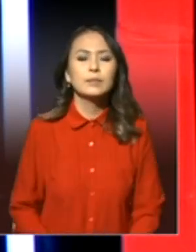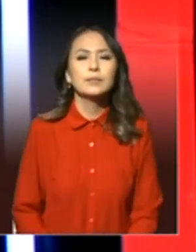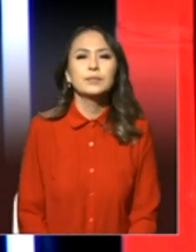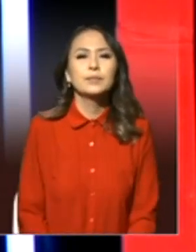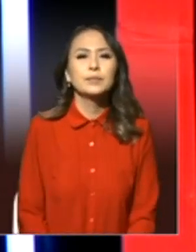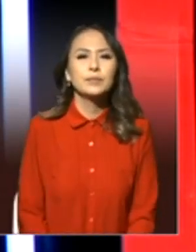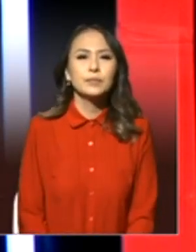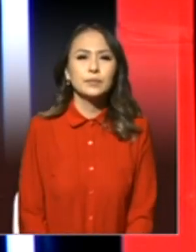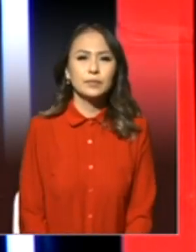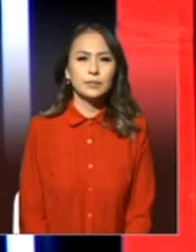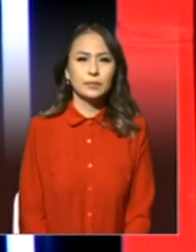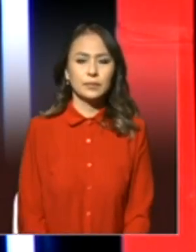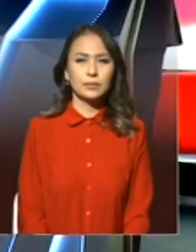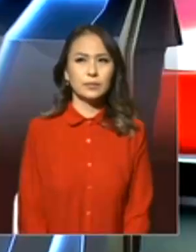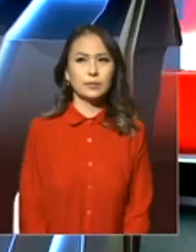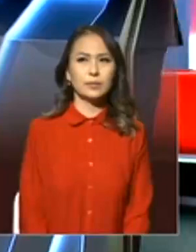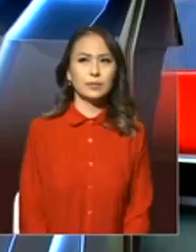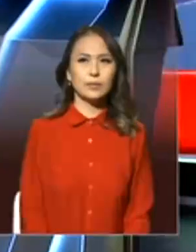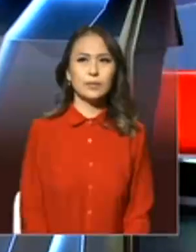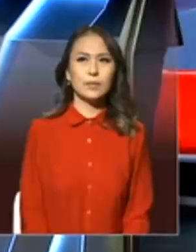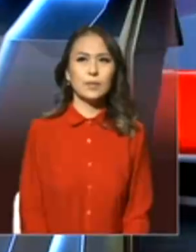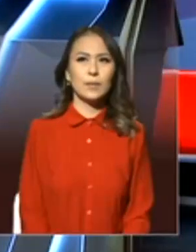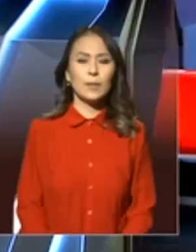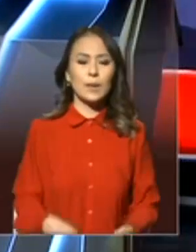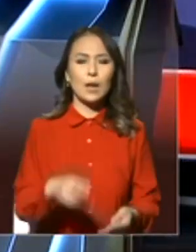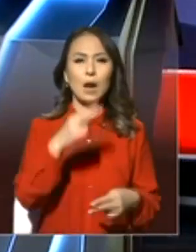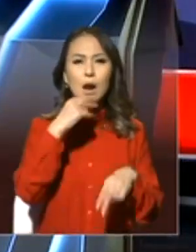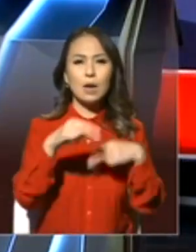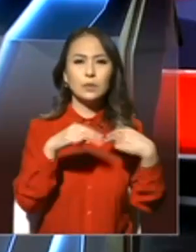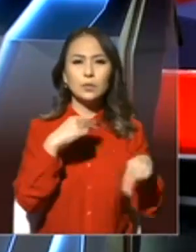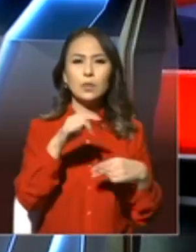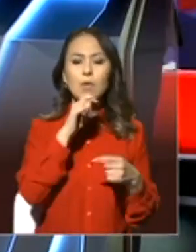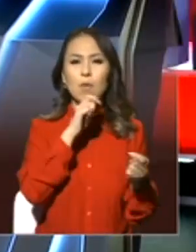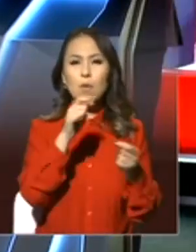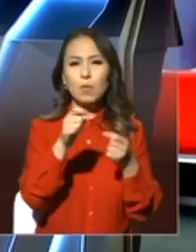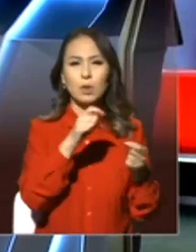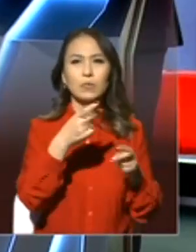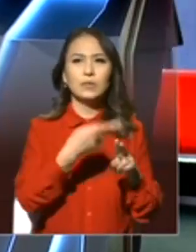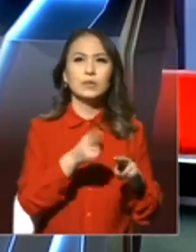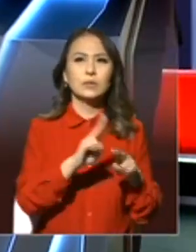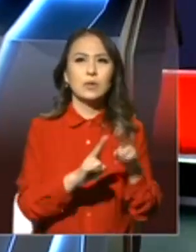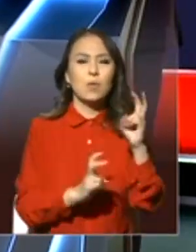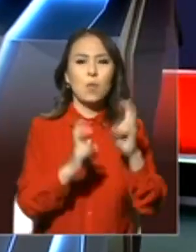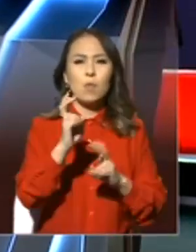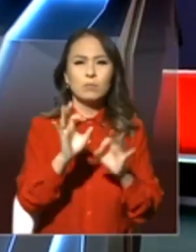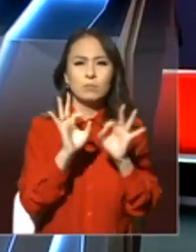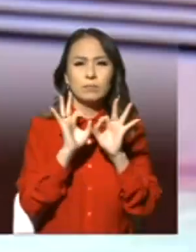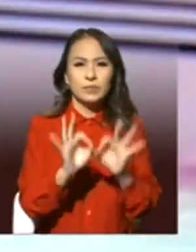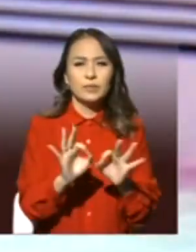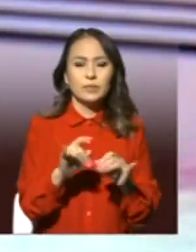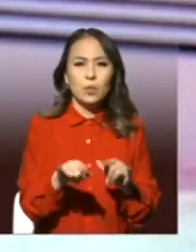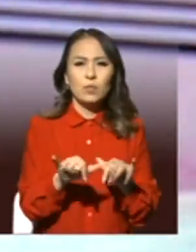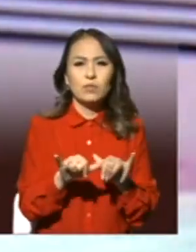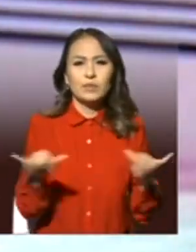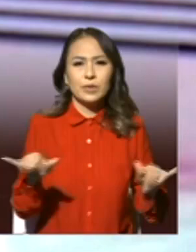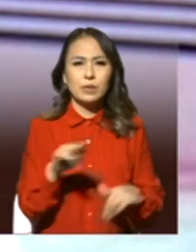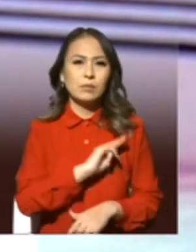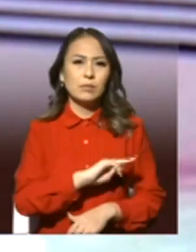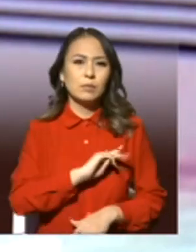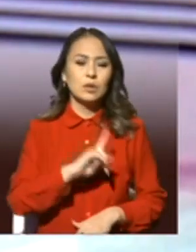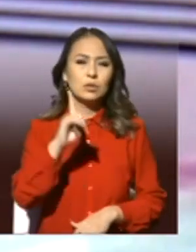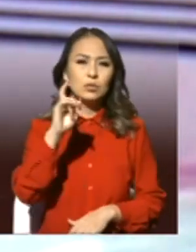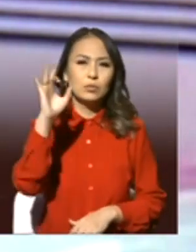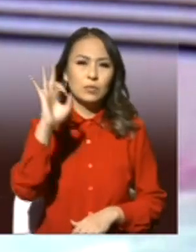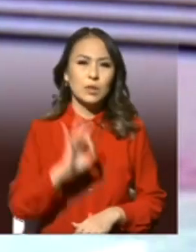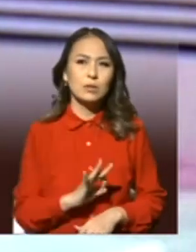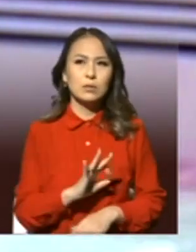айтасыз. Негізінен азық-түлік қауіпсіздігі дегеніміз ол тек жаңағы өндірісті дұрыс жақсылап күшейтіп, өндірісті 100% қамтамасыз етуден